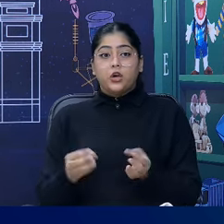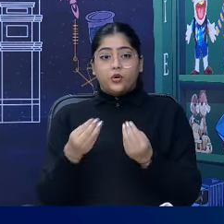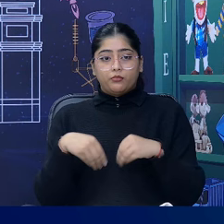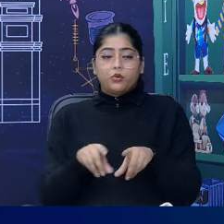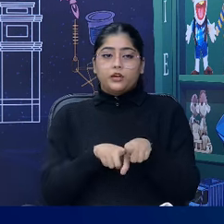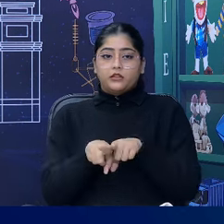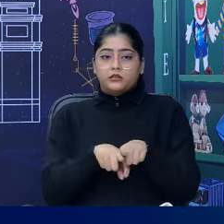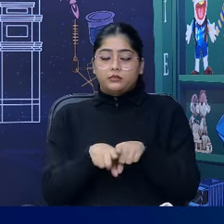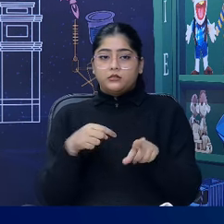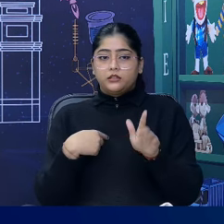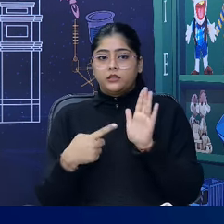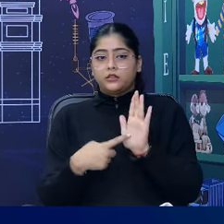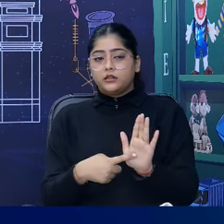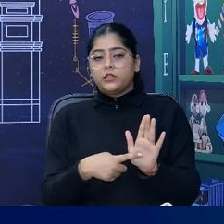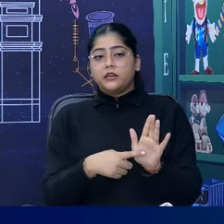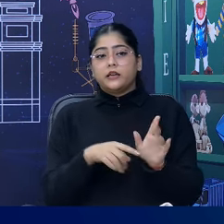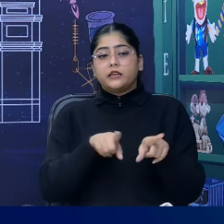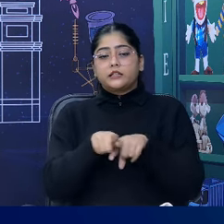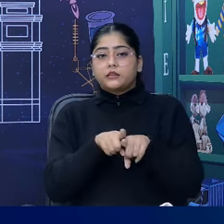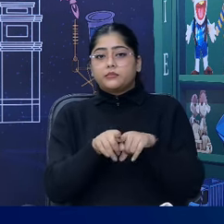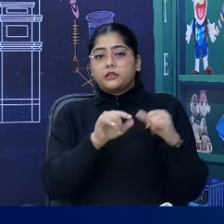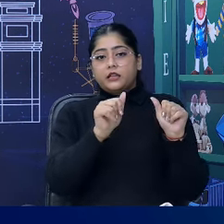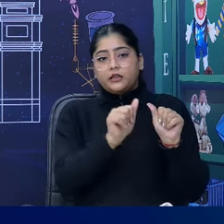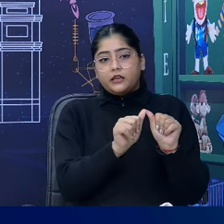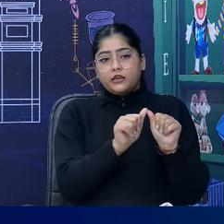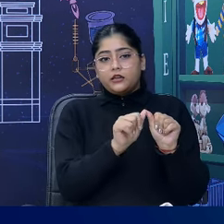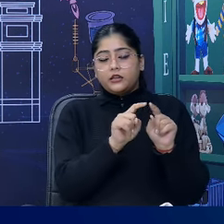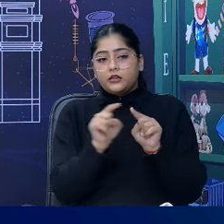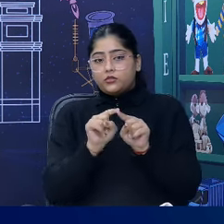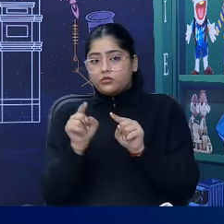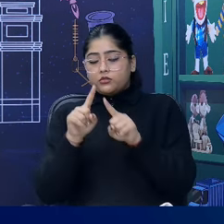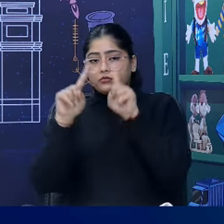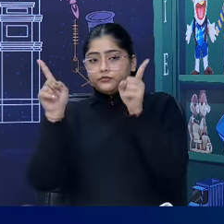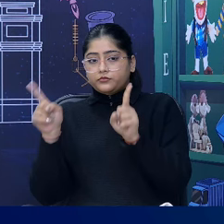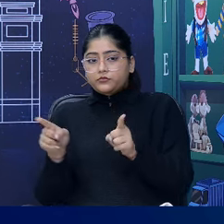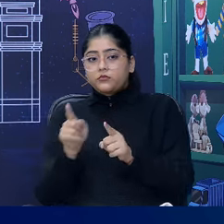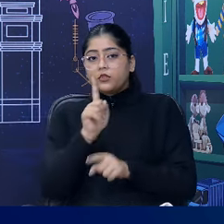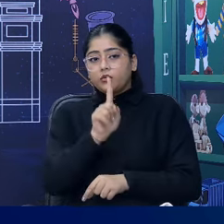एग्जांपल मैं लेती हूँ सेट ए. आप यहाँ पे देखेंगे 1,